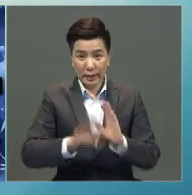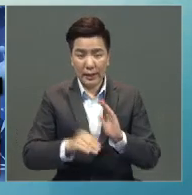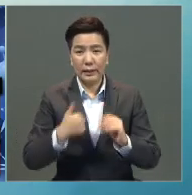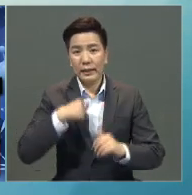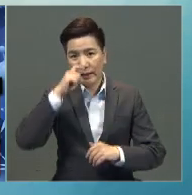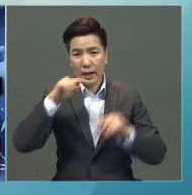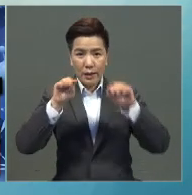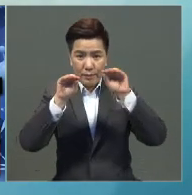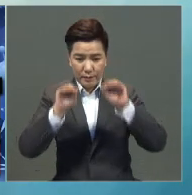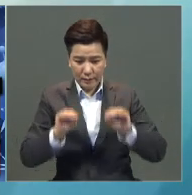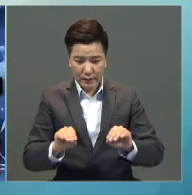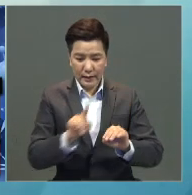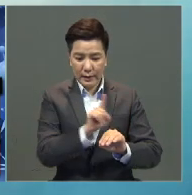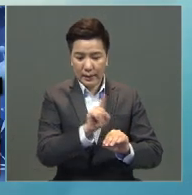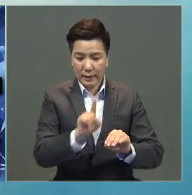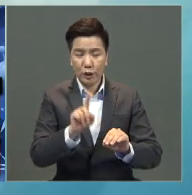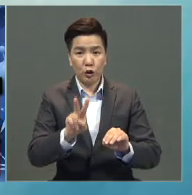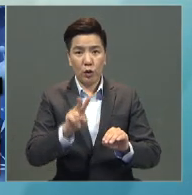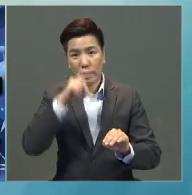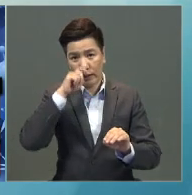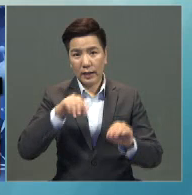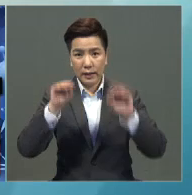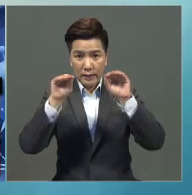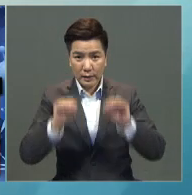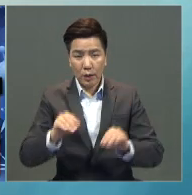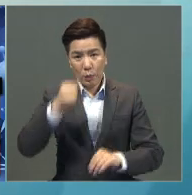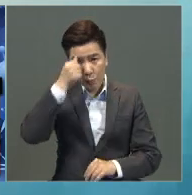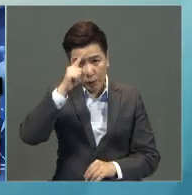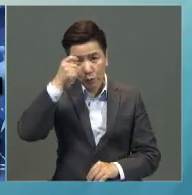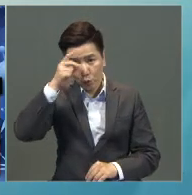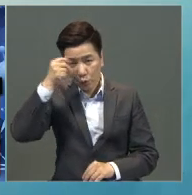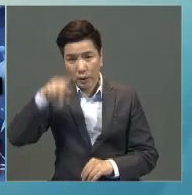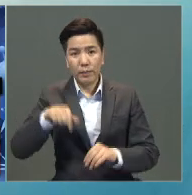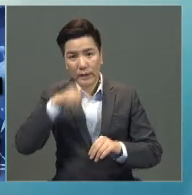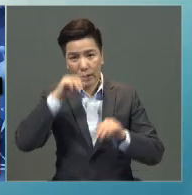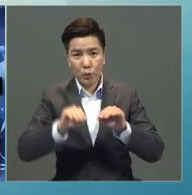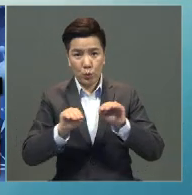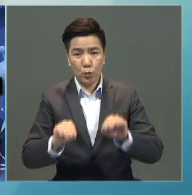รายอันดับต้นๆยังไม่ได้สดับไปไหนเลยนะครับยังคงที่อยู่ชั้นเมริกาบราซิลอินเดียรัสเซียและก็สาวิกานะครับก็ไทยอยู่ที่อันดับที่112เป็น 112เป็นวันที่ 3